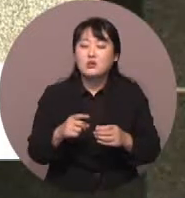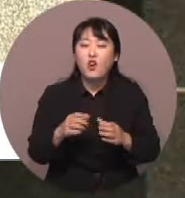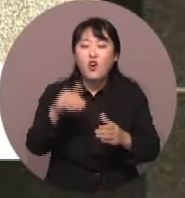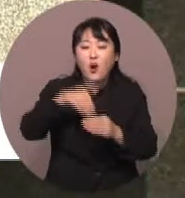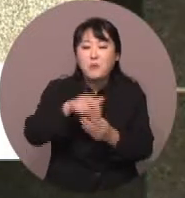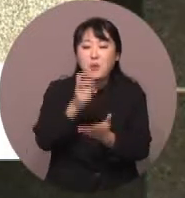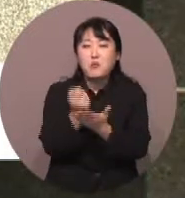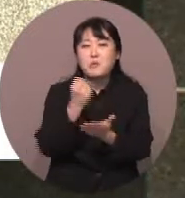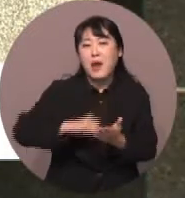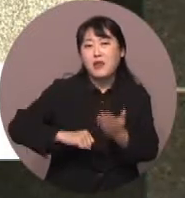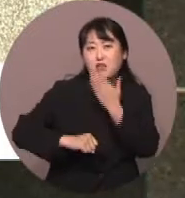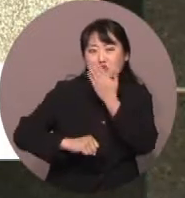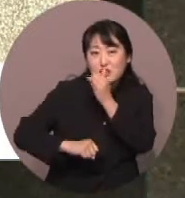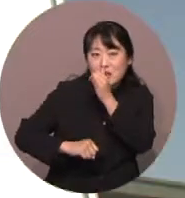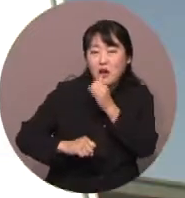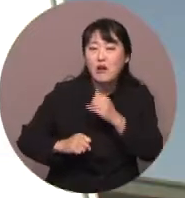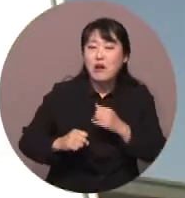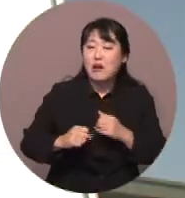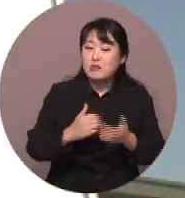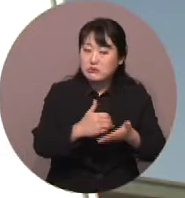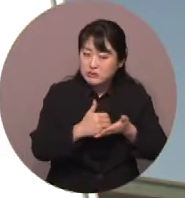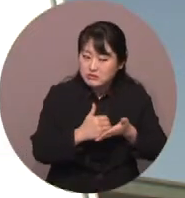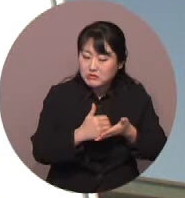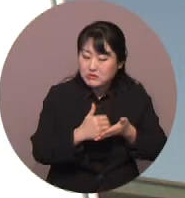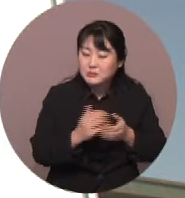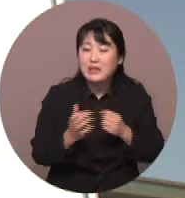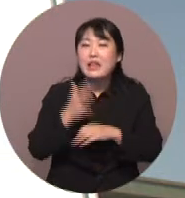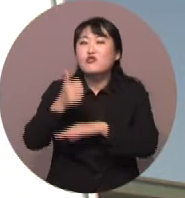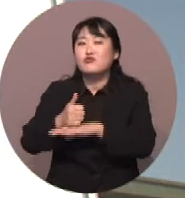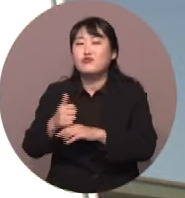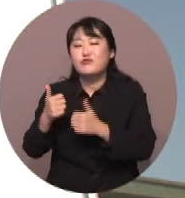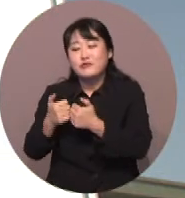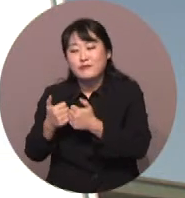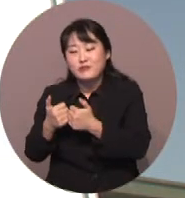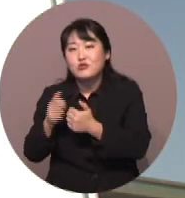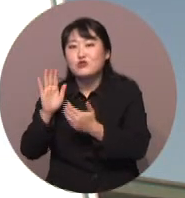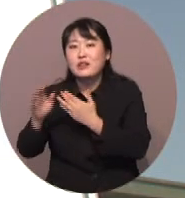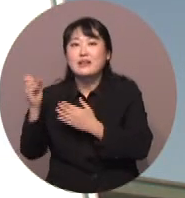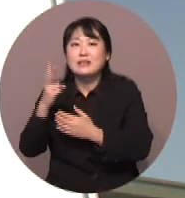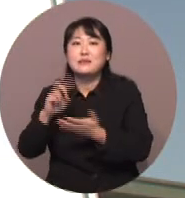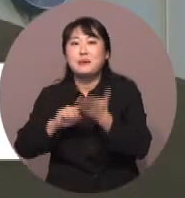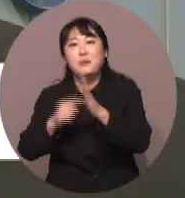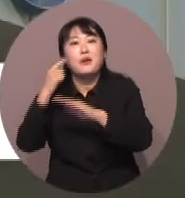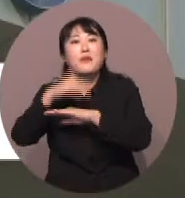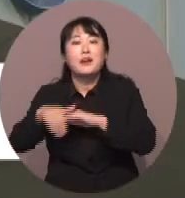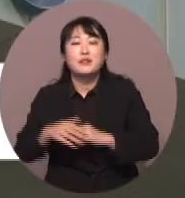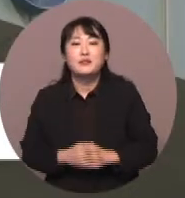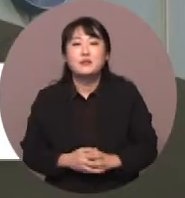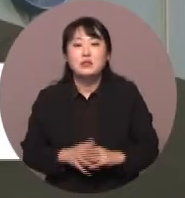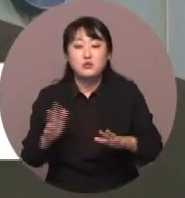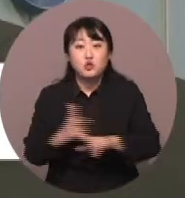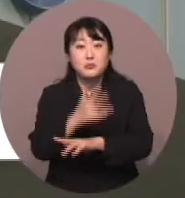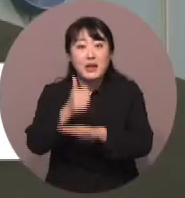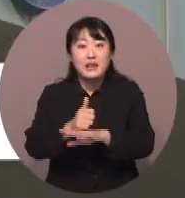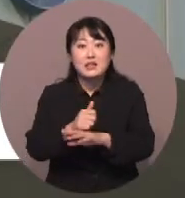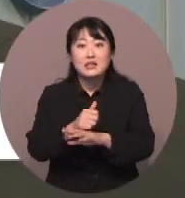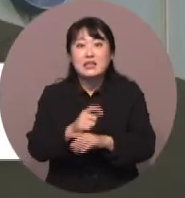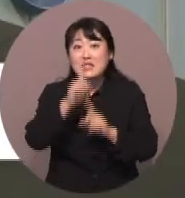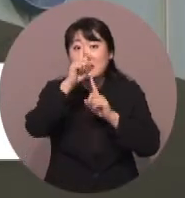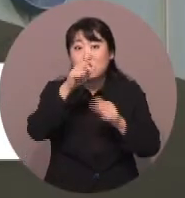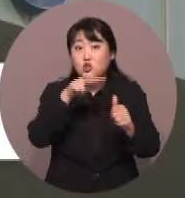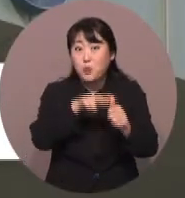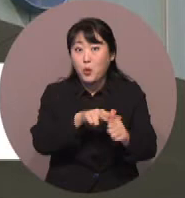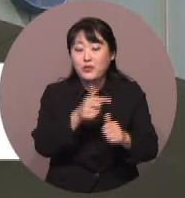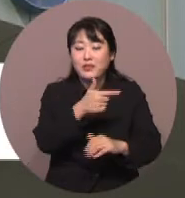의견에 따라 추 후 재검토 하기로 한 것으로 전해졌습니다 충청권 4개 지도는 이번 주말 더불어 민주당 이재명